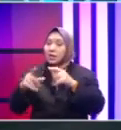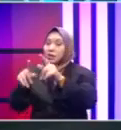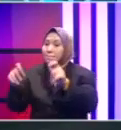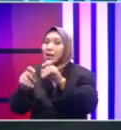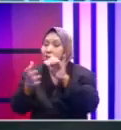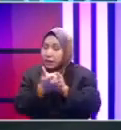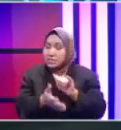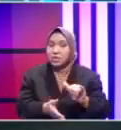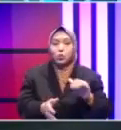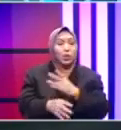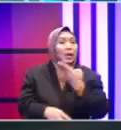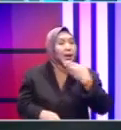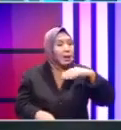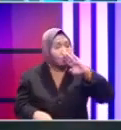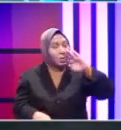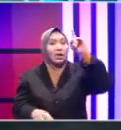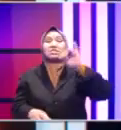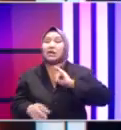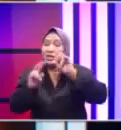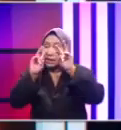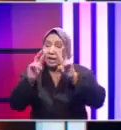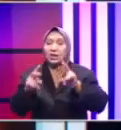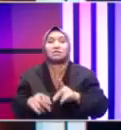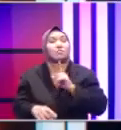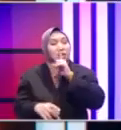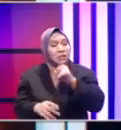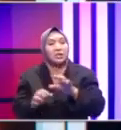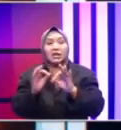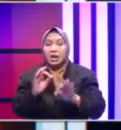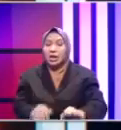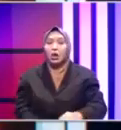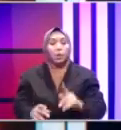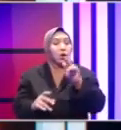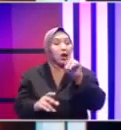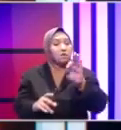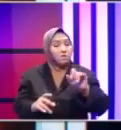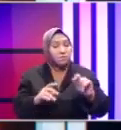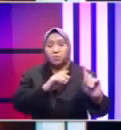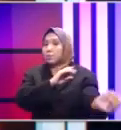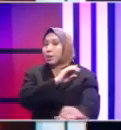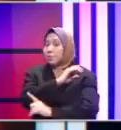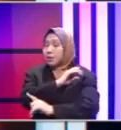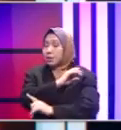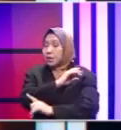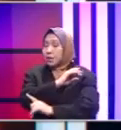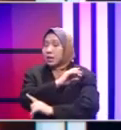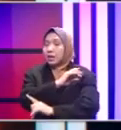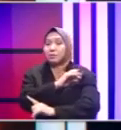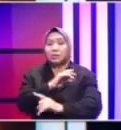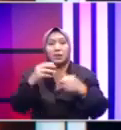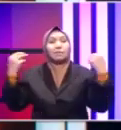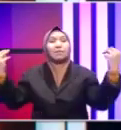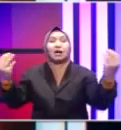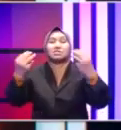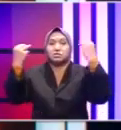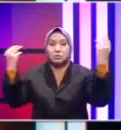terserahlah ada kalau Alhamdulillah saya lihat rupanya Kalau kaffarah hari ini boleh dibayar Imagine